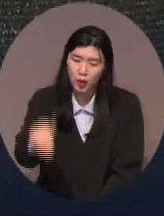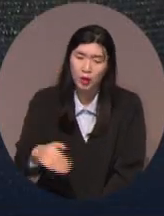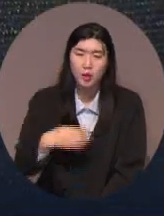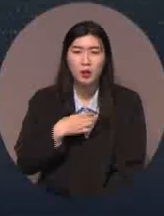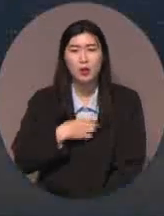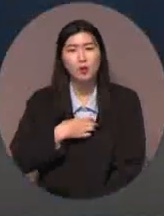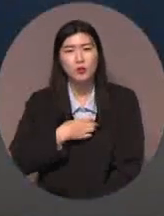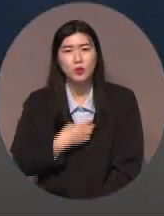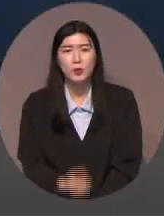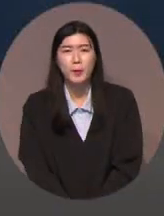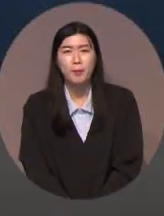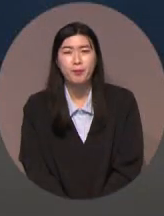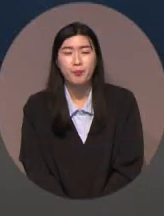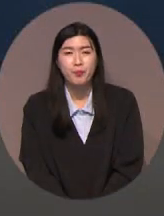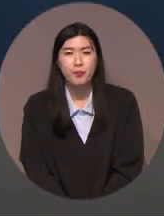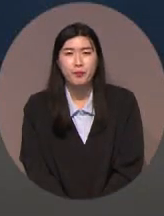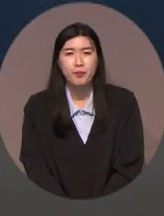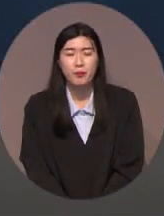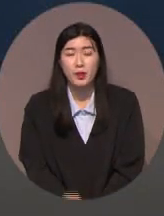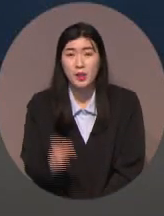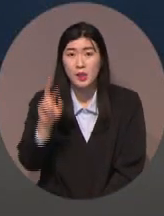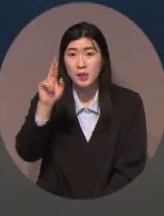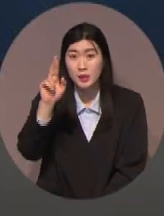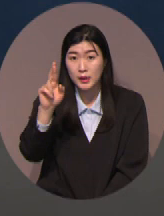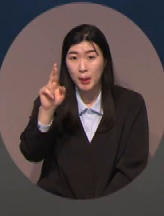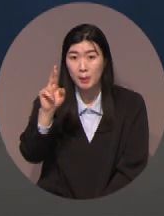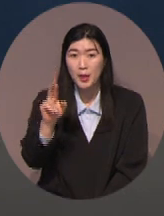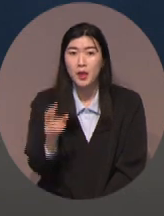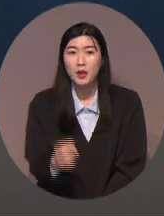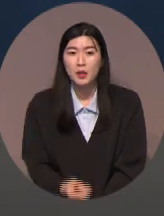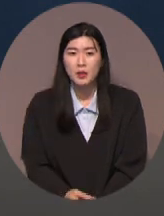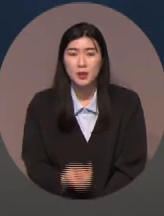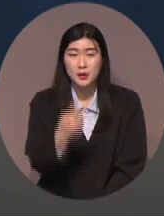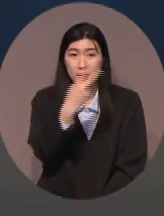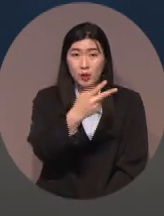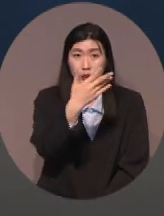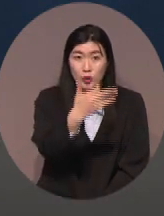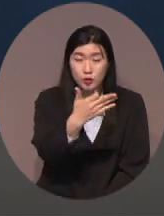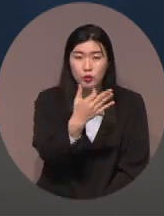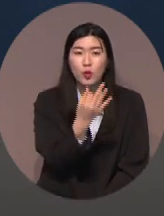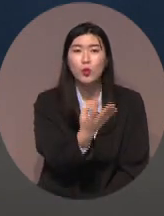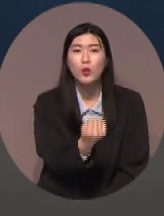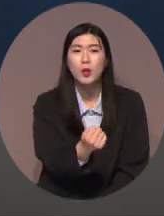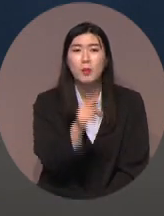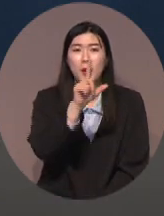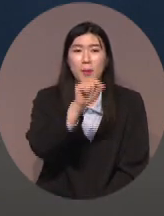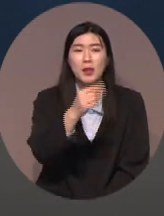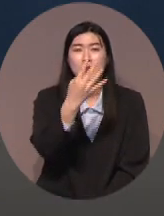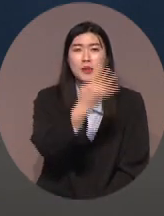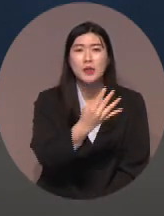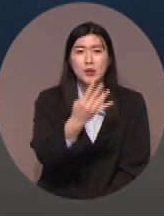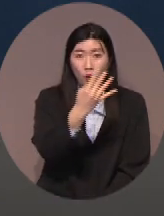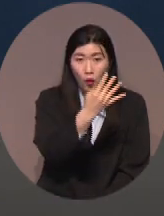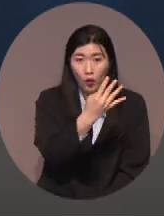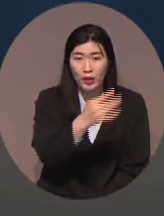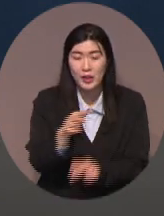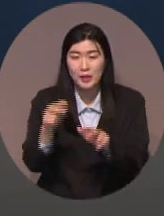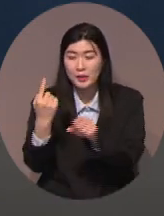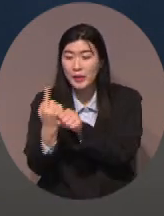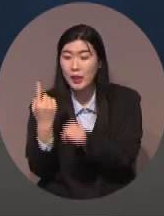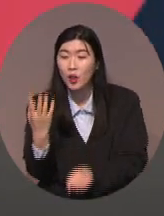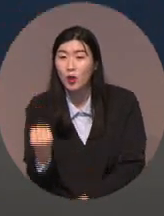맞지. 가공용 원료삼인 파삼의 가격은 지난 2019년 약 14,000원에서